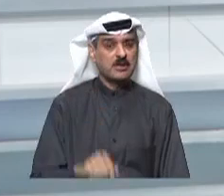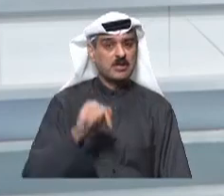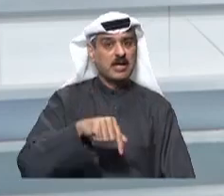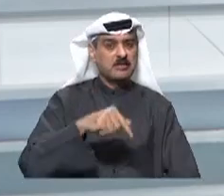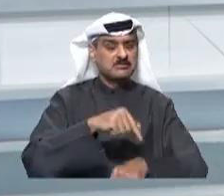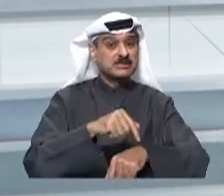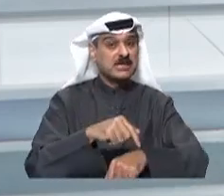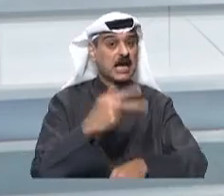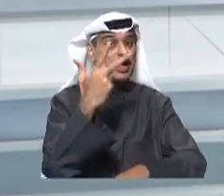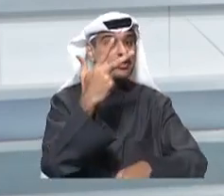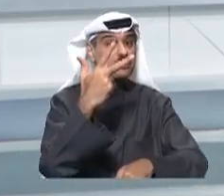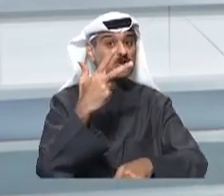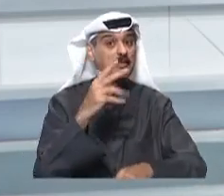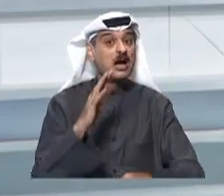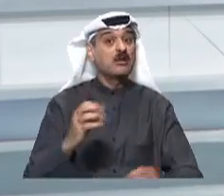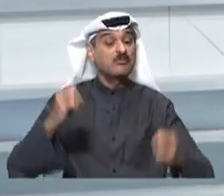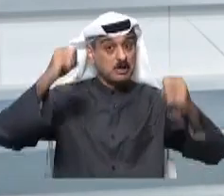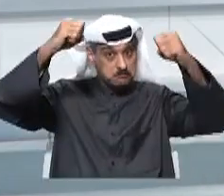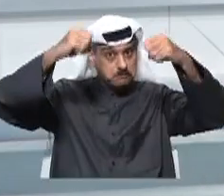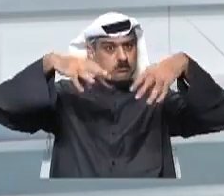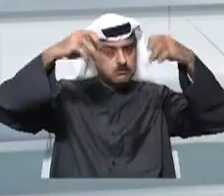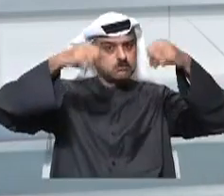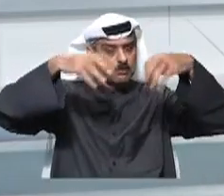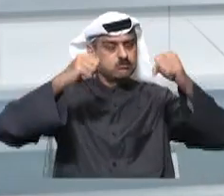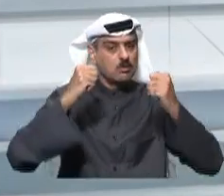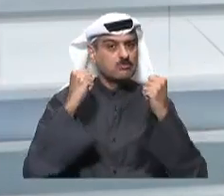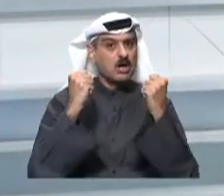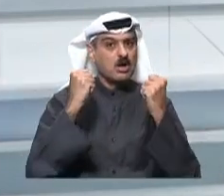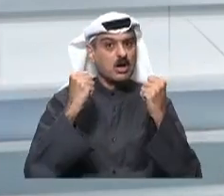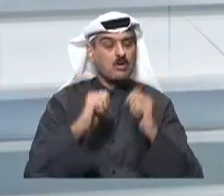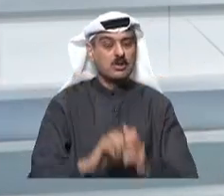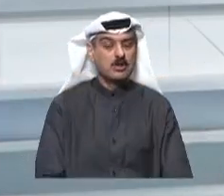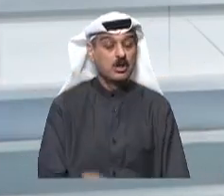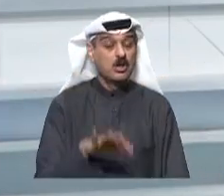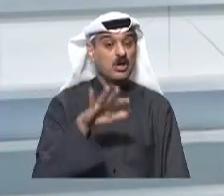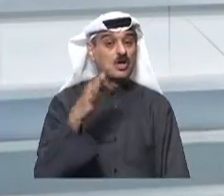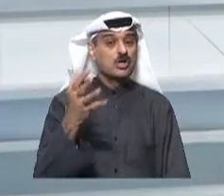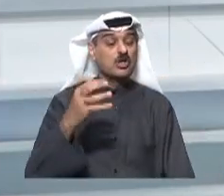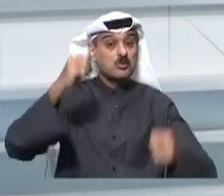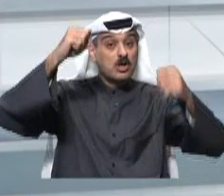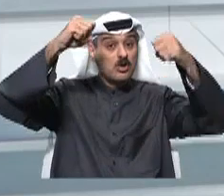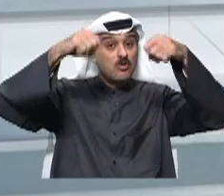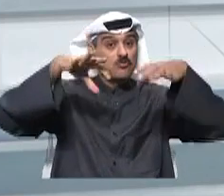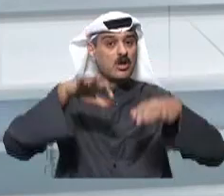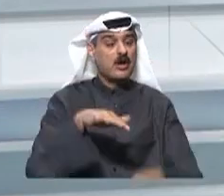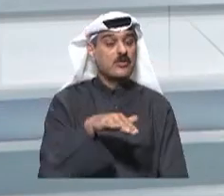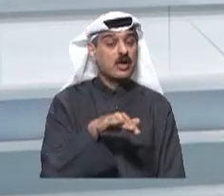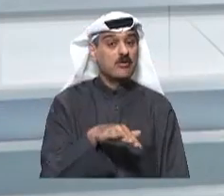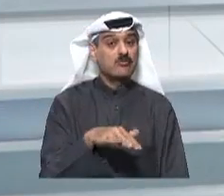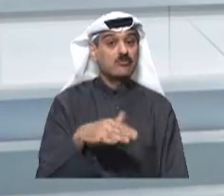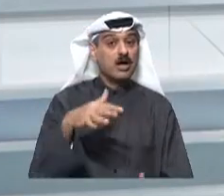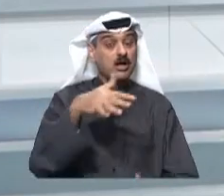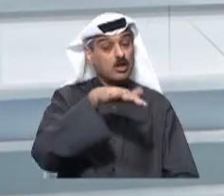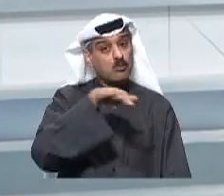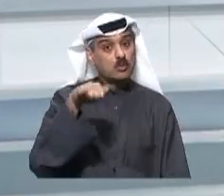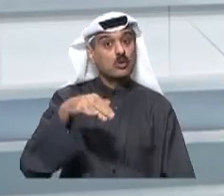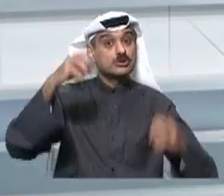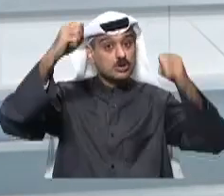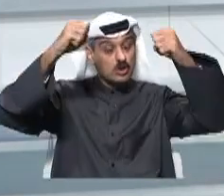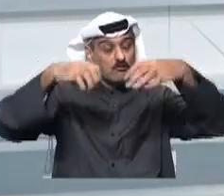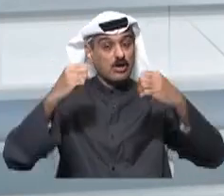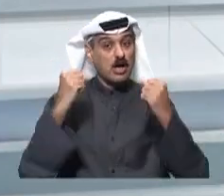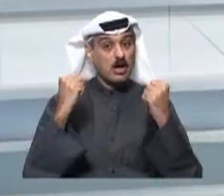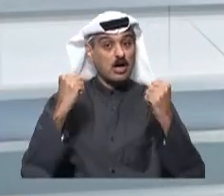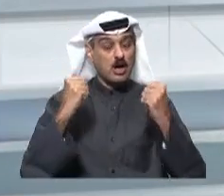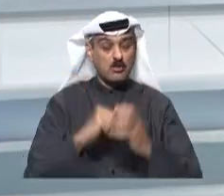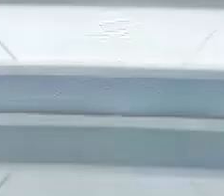متوقع أنها راح تبدي تشتد الحالة أكثر، ومتوقع أنها راح تصل الكميات ما بين المتوسطة إلى الغزيرة أحيانا ومصحوبة